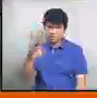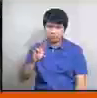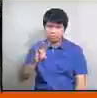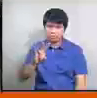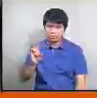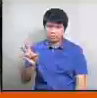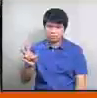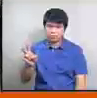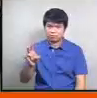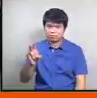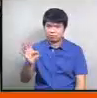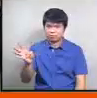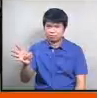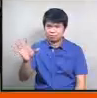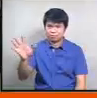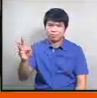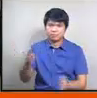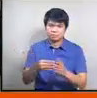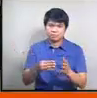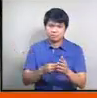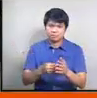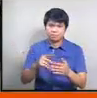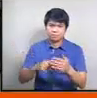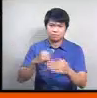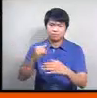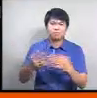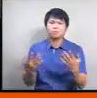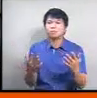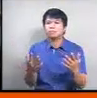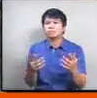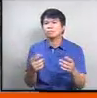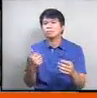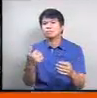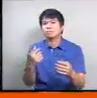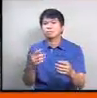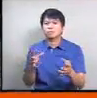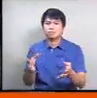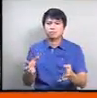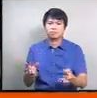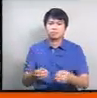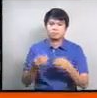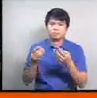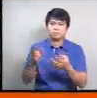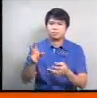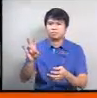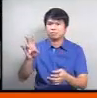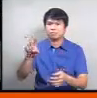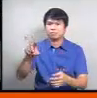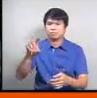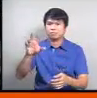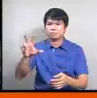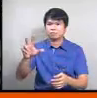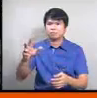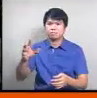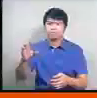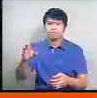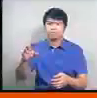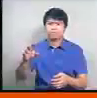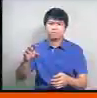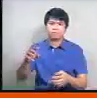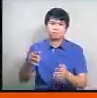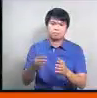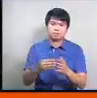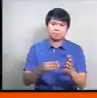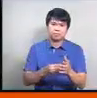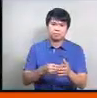billion peso project dahil walang ibang nagbid. Nauna na rin nagbigay ng 7.3 billion pesos na bond ang San Miguel alinsunod